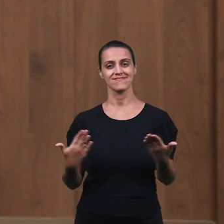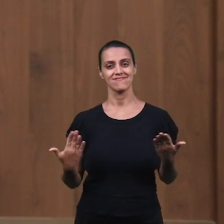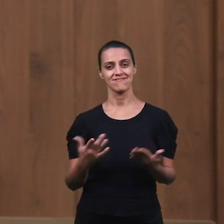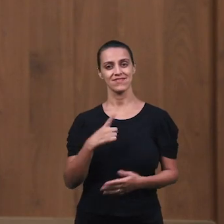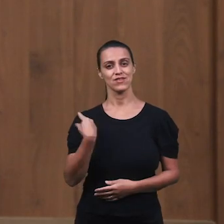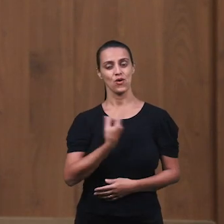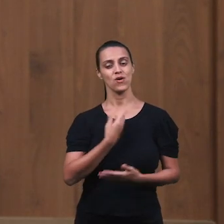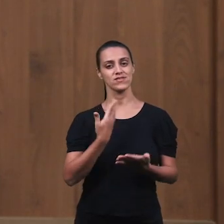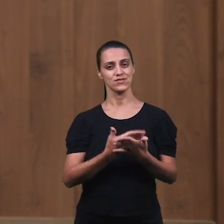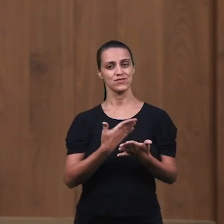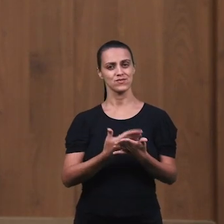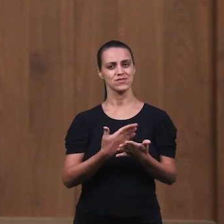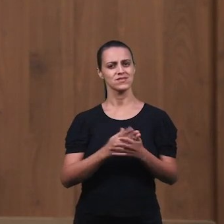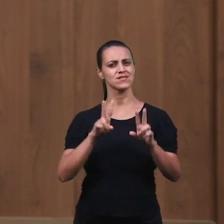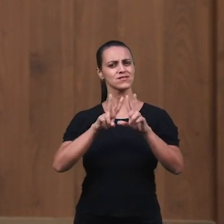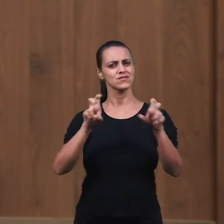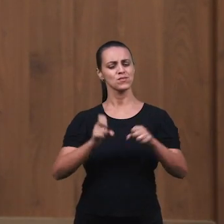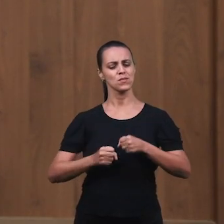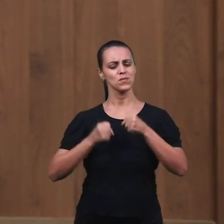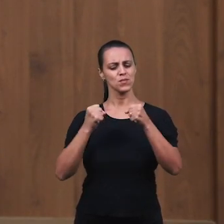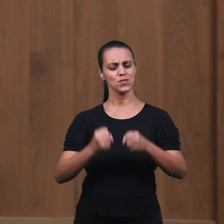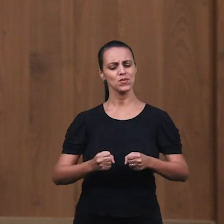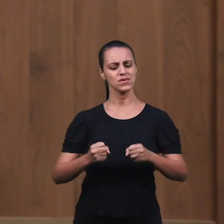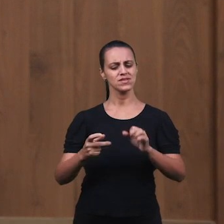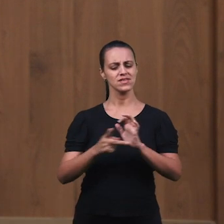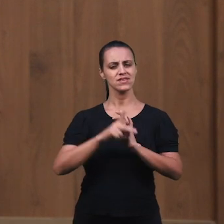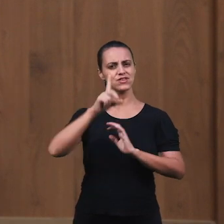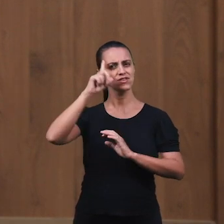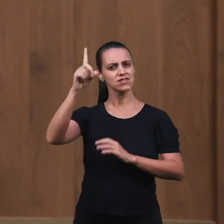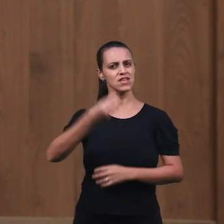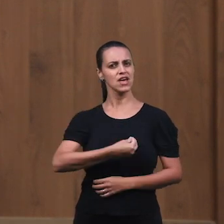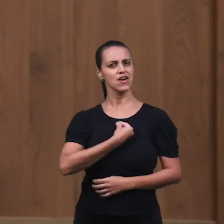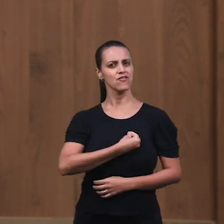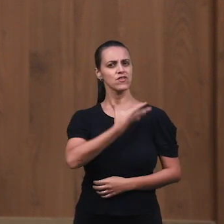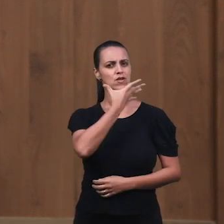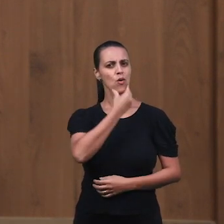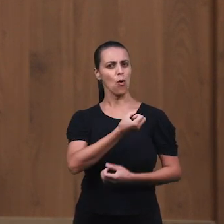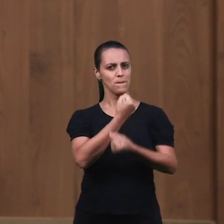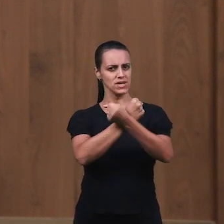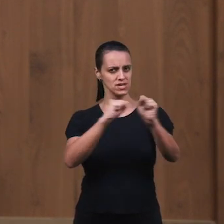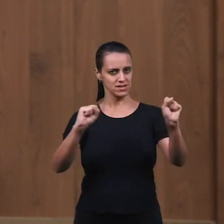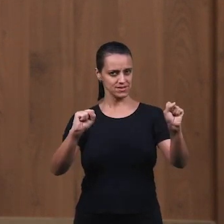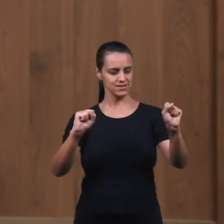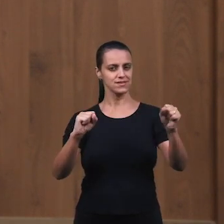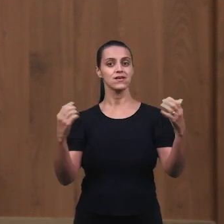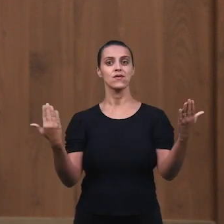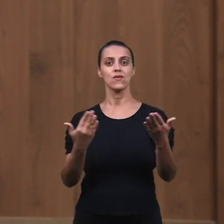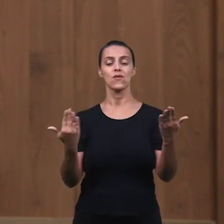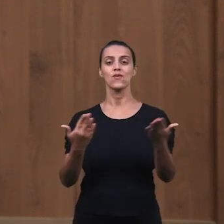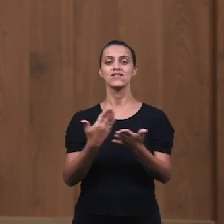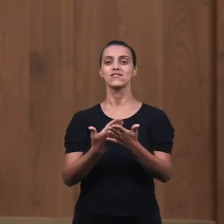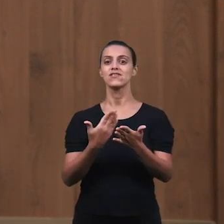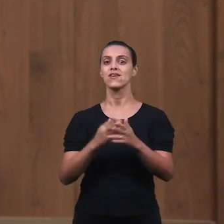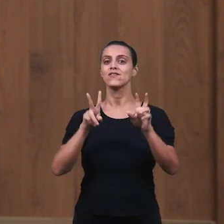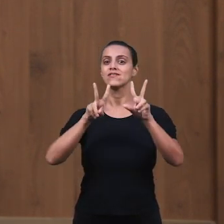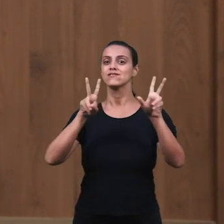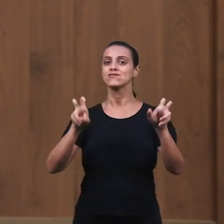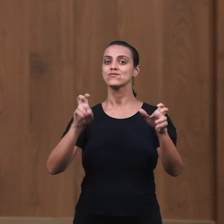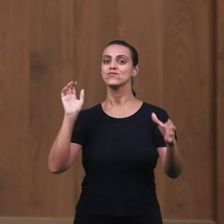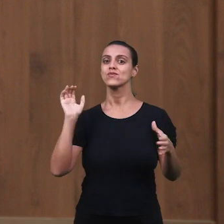Nous sommes en train d'étudier sur le pouvoir de Dieu dans la vie de Samson. Et l'étude